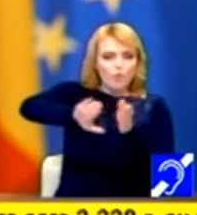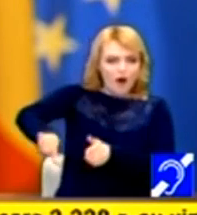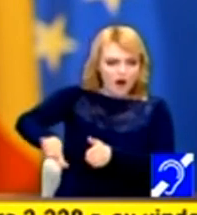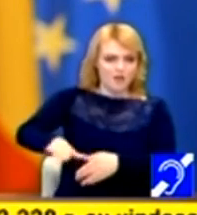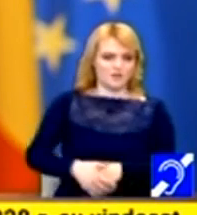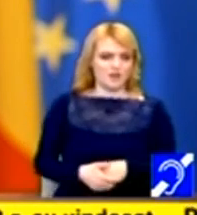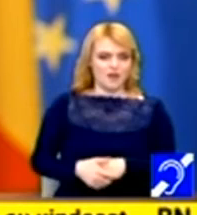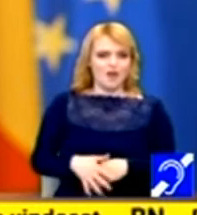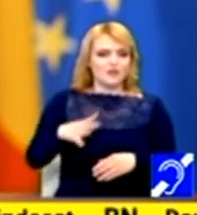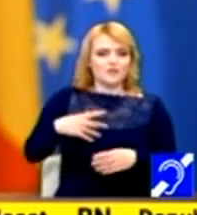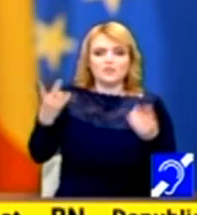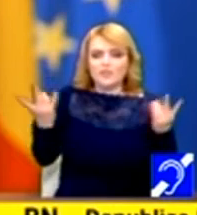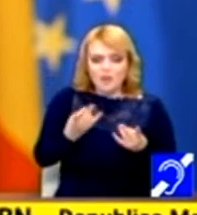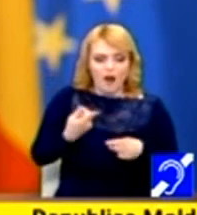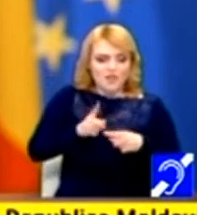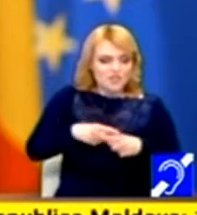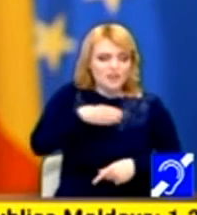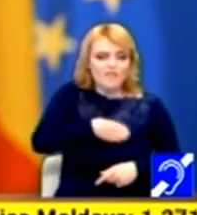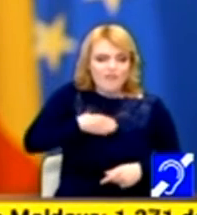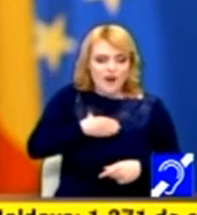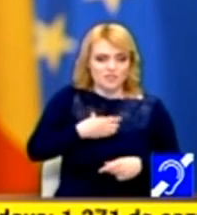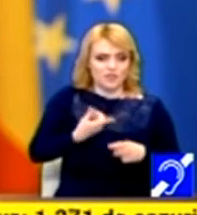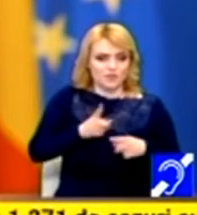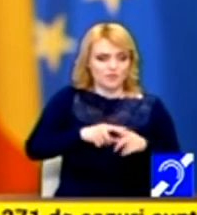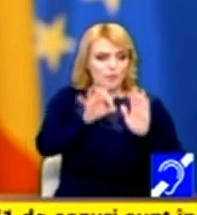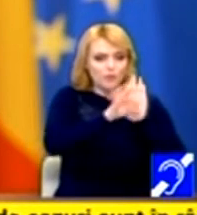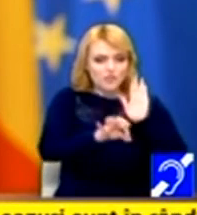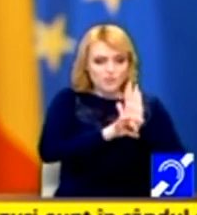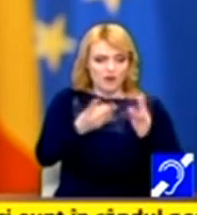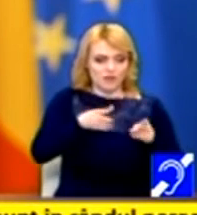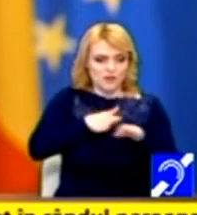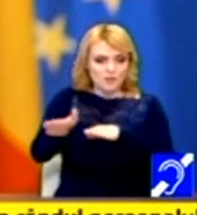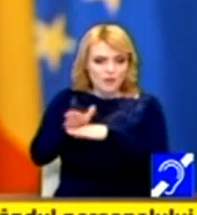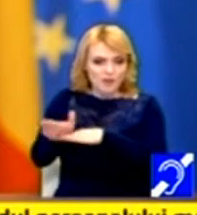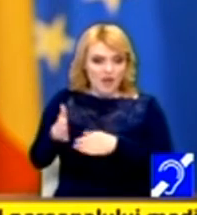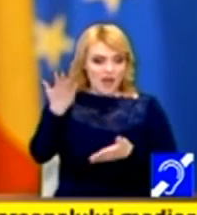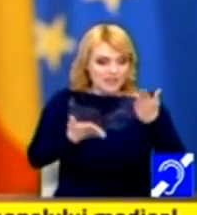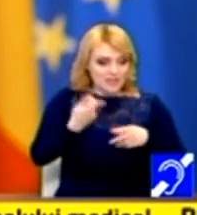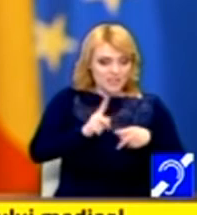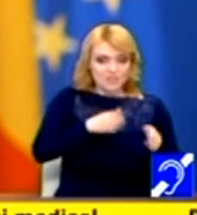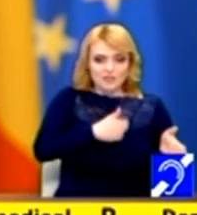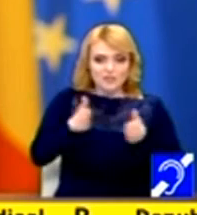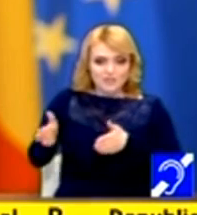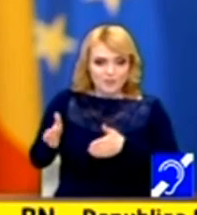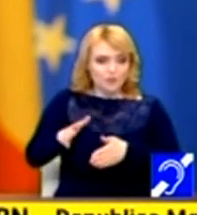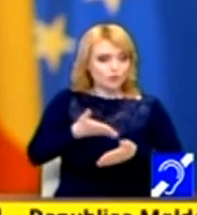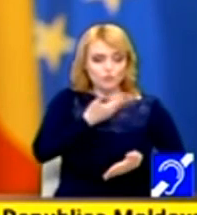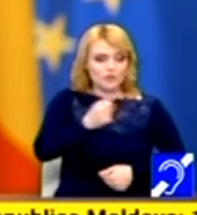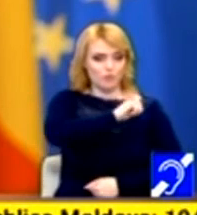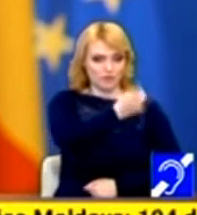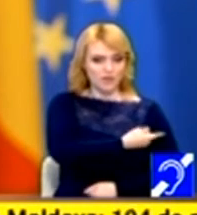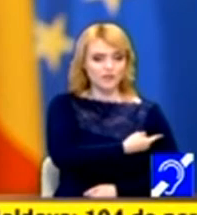căpușate trebuie să fie prioritățile noastre. Dacă aceste sisteme nu sunt